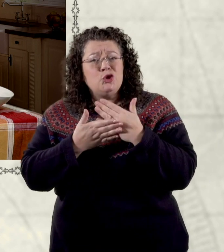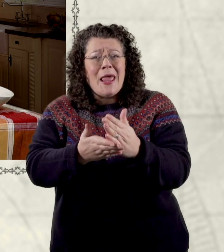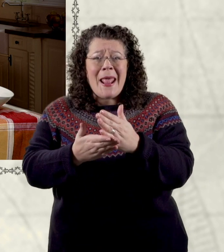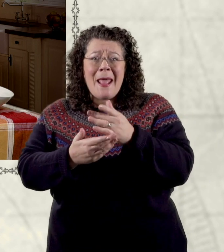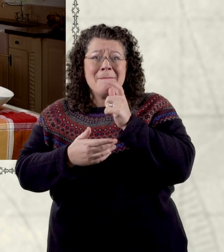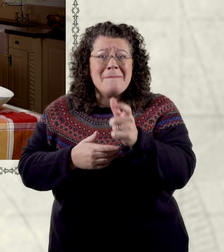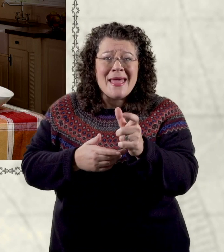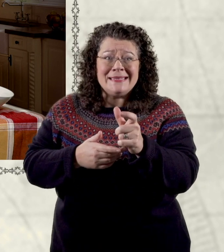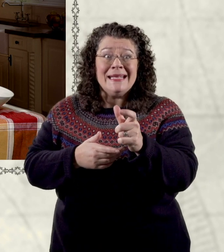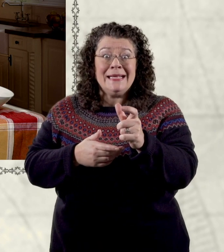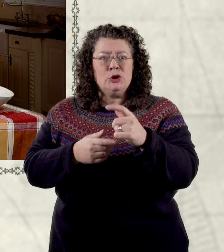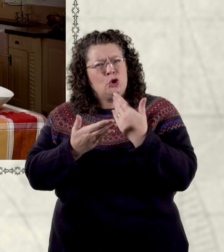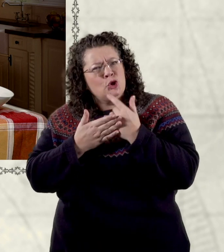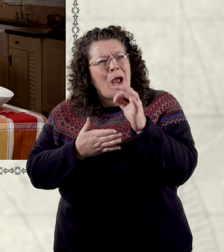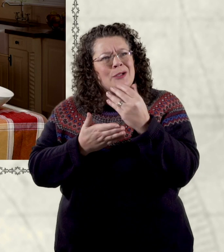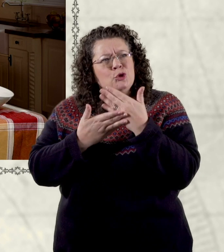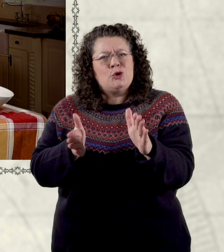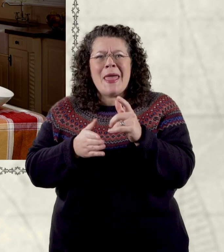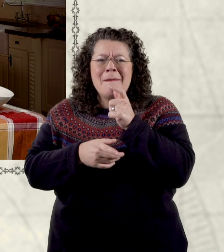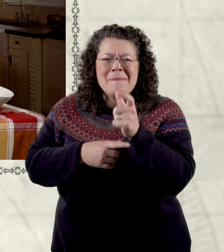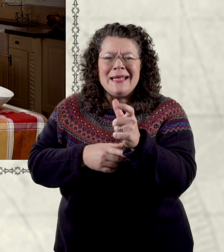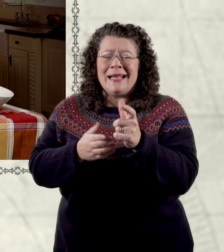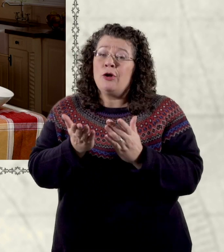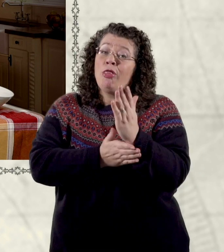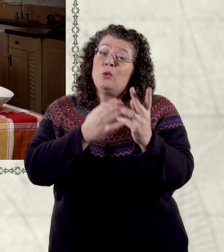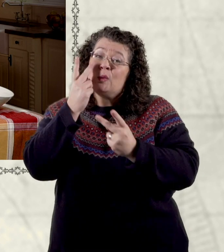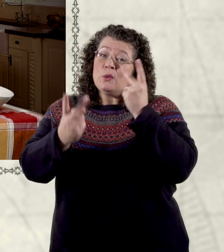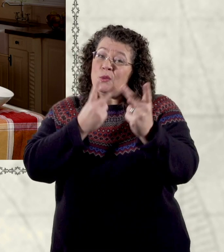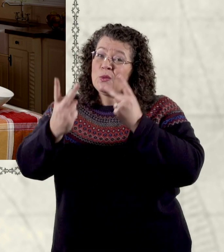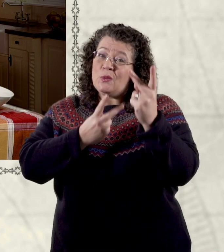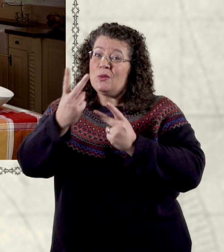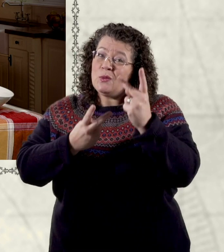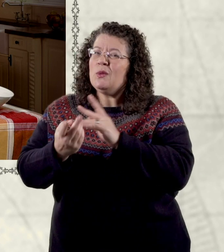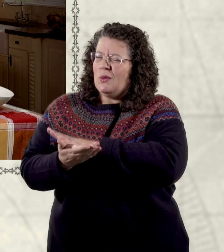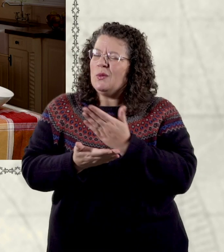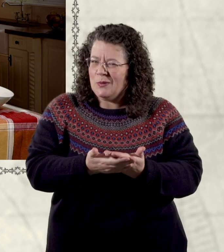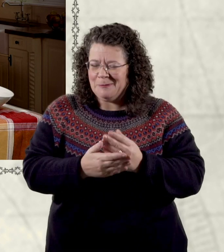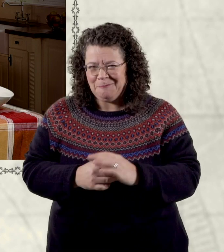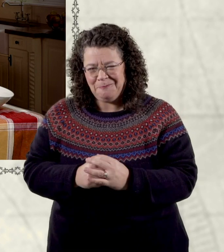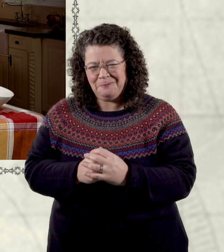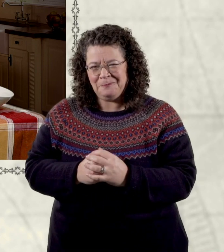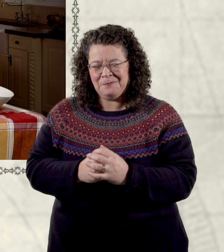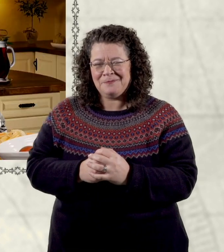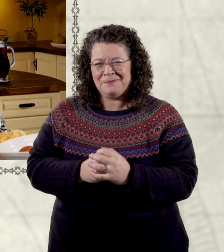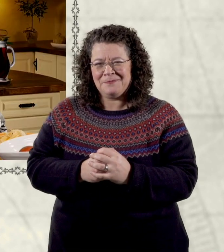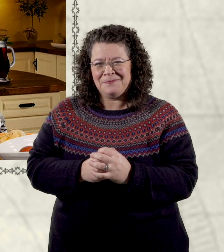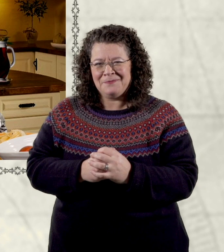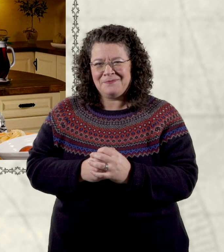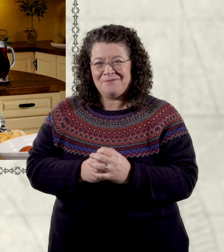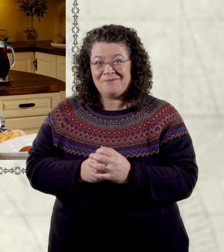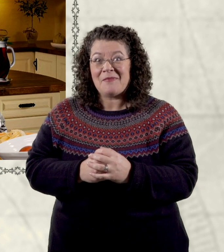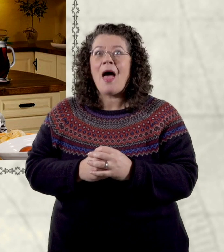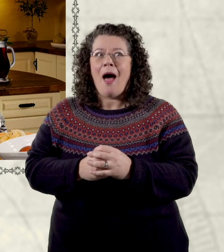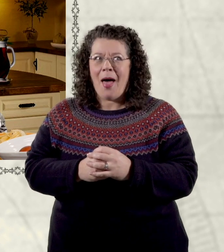ofyn am genad, i ofyn am genad i ganu. A